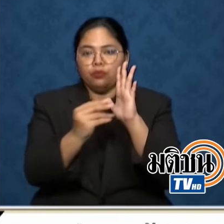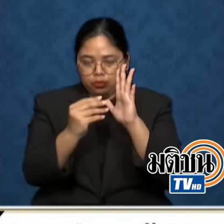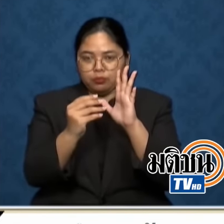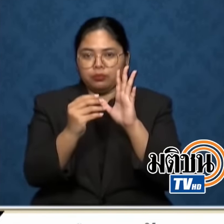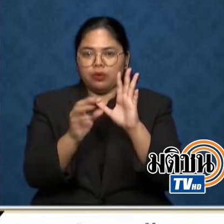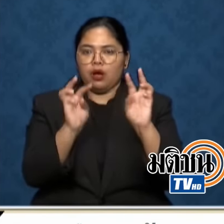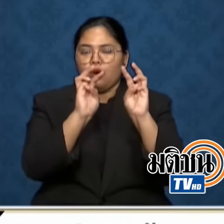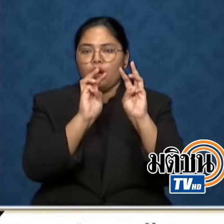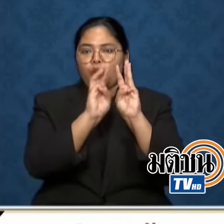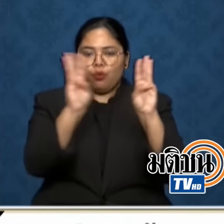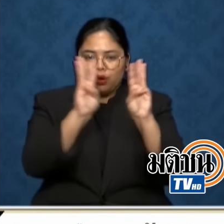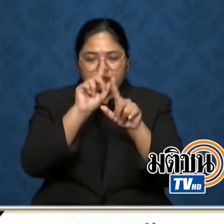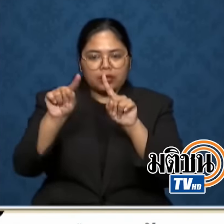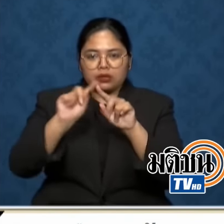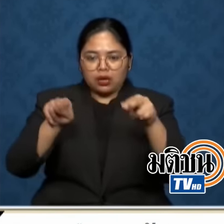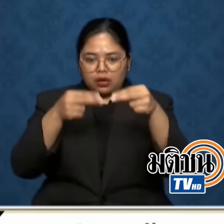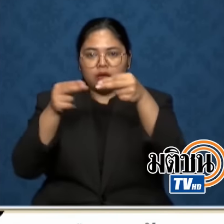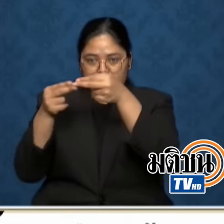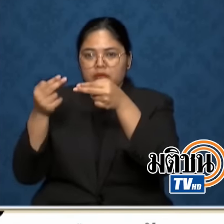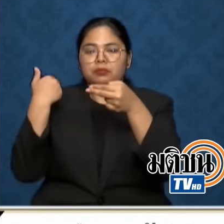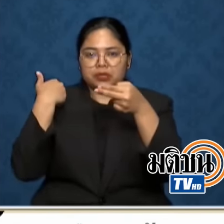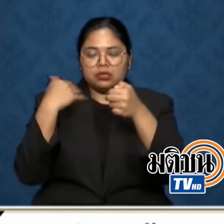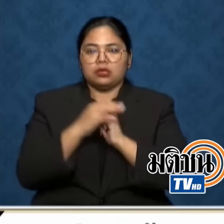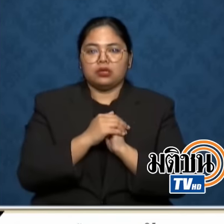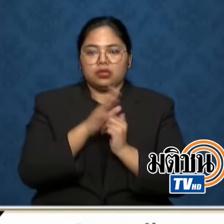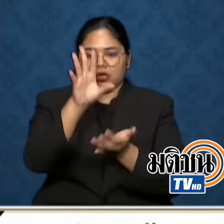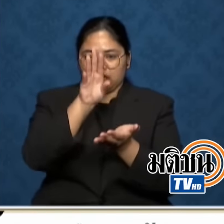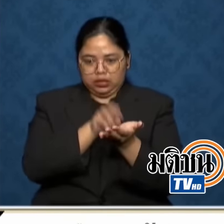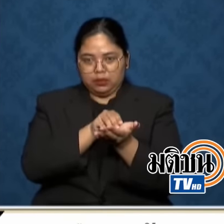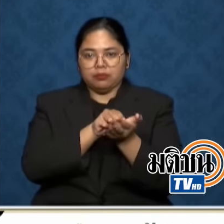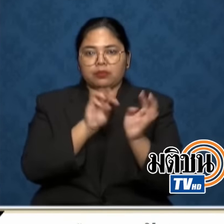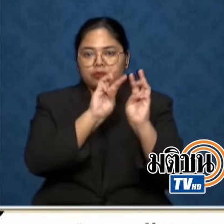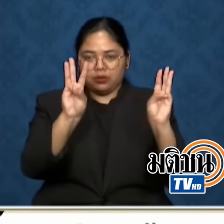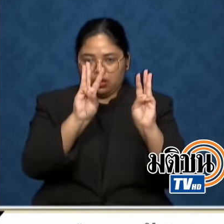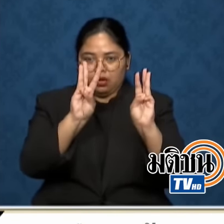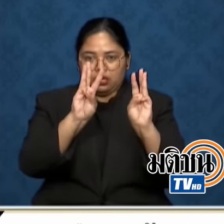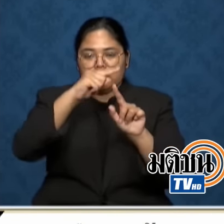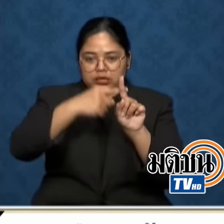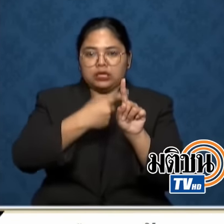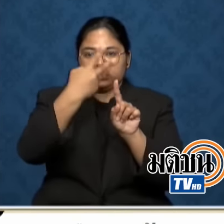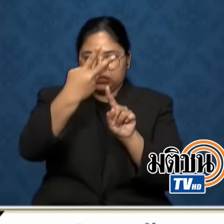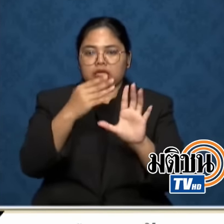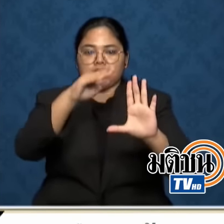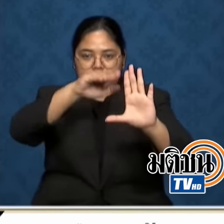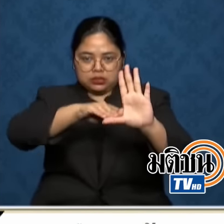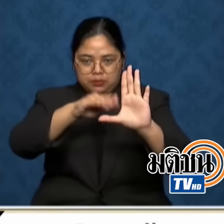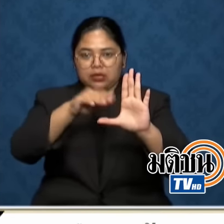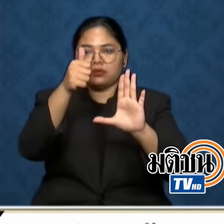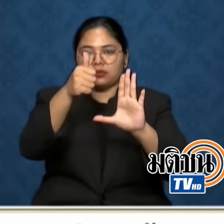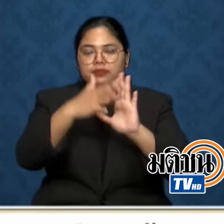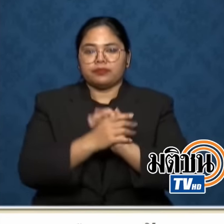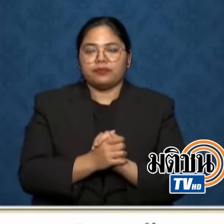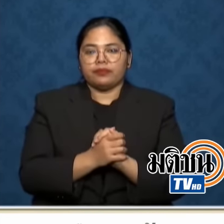านประธานให้มาใส่ในเว็บก่อนและให้ลงทะเบียนได้ภายในเดือนเมษายนครับซึ่งเรื่